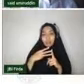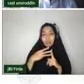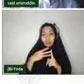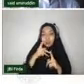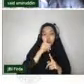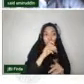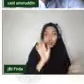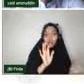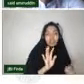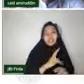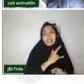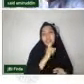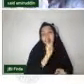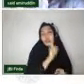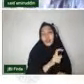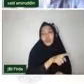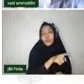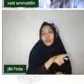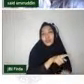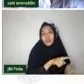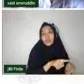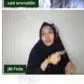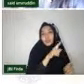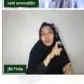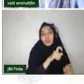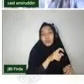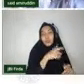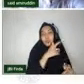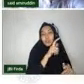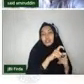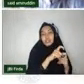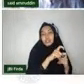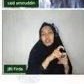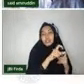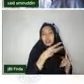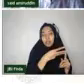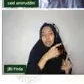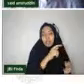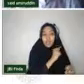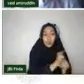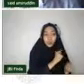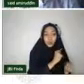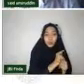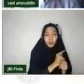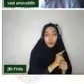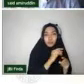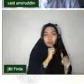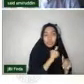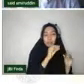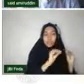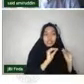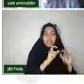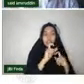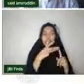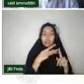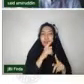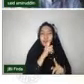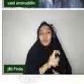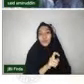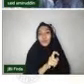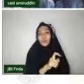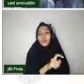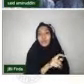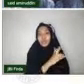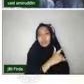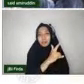Itu tetap mungkin secara itu kita membutuhkan sekolah luar biasa, apalagi guru-guru yang bisa mengajar di sekolah luar biasa itu juga sangat